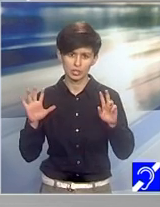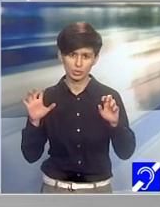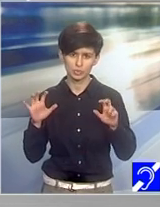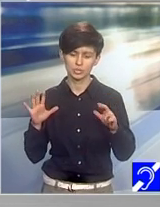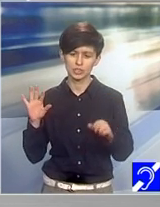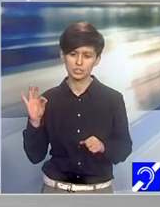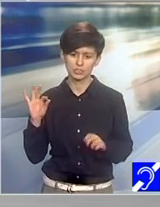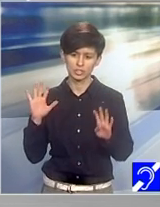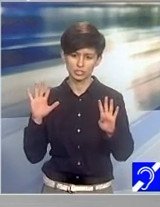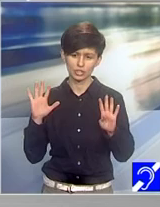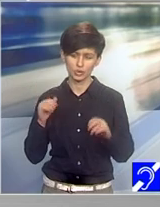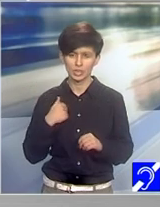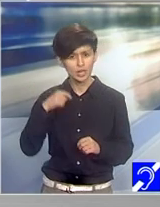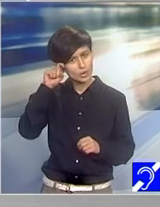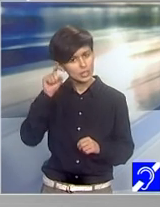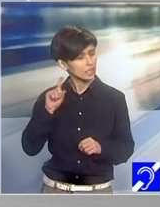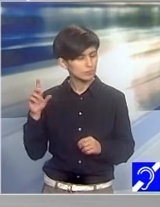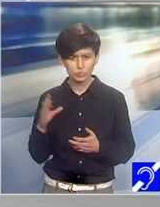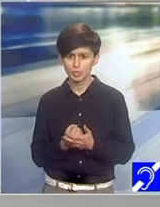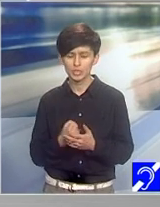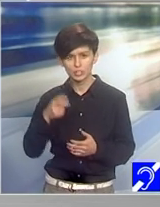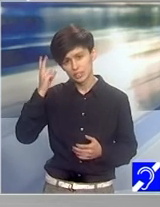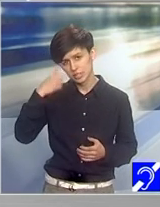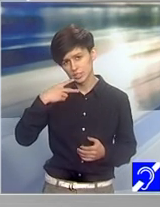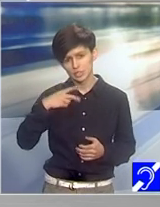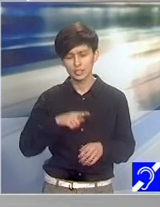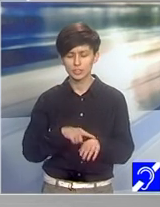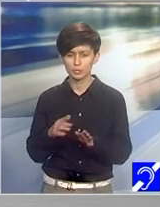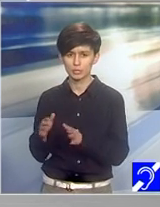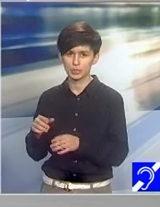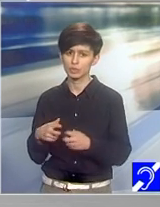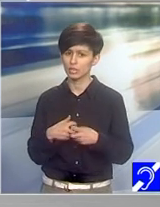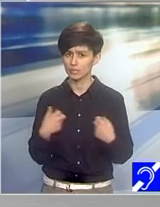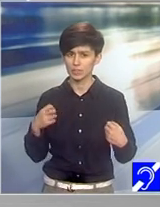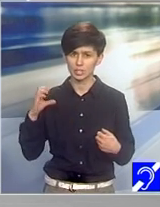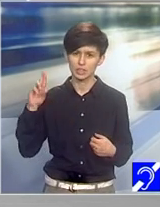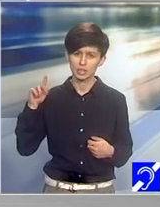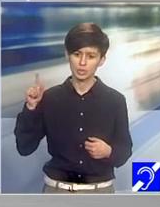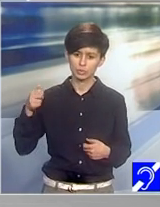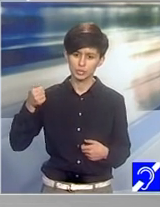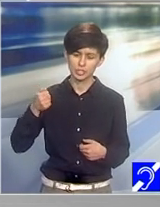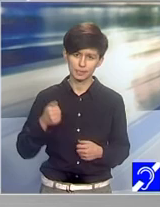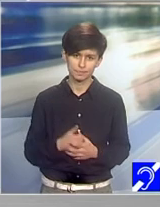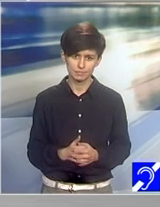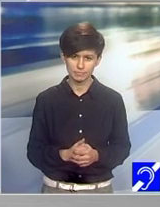nu am reușit să înțelegem momentul 1859 fără Cuza și